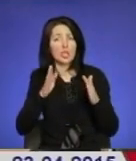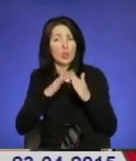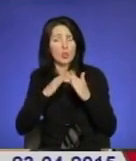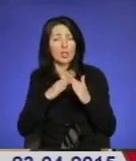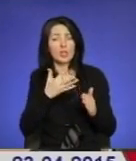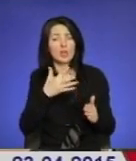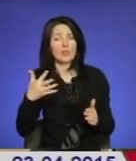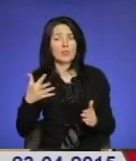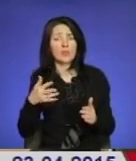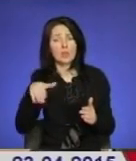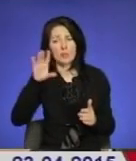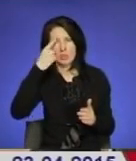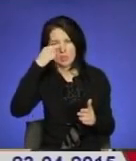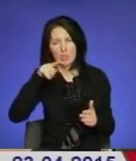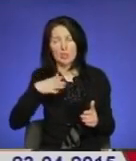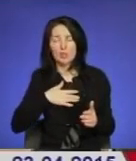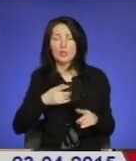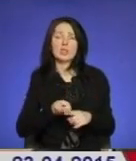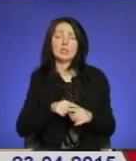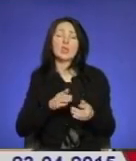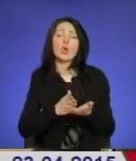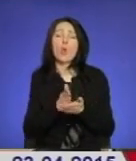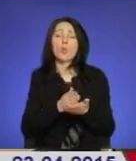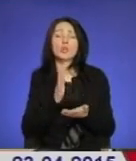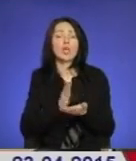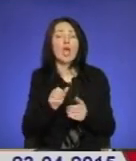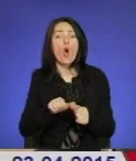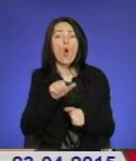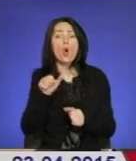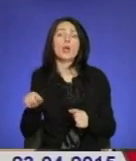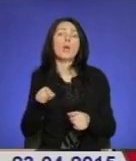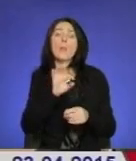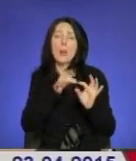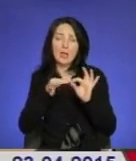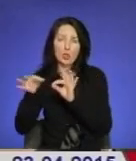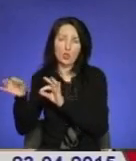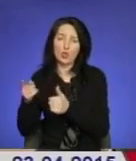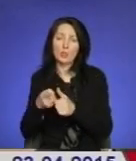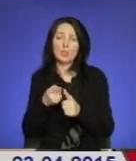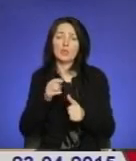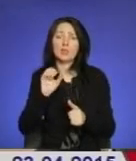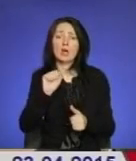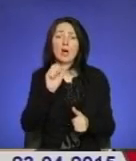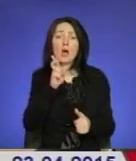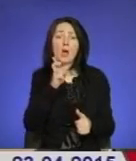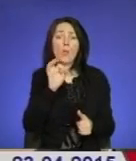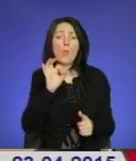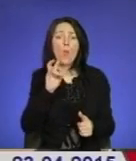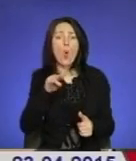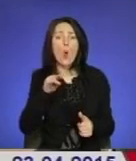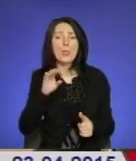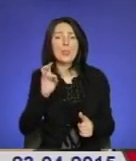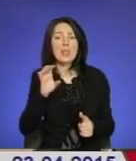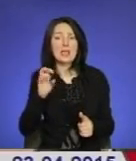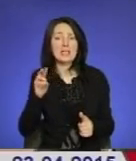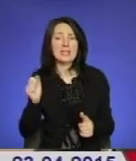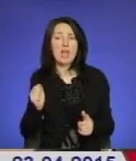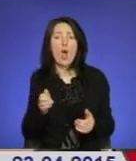нас, в принципі, зараз ці послуги йдуть окремим рядочком, називається абонентське обслуговування. Щоправда,